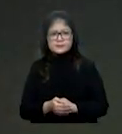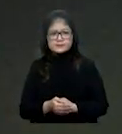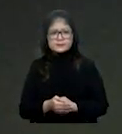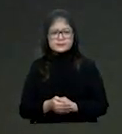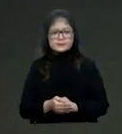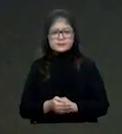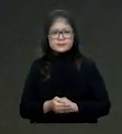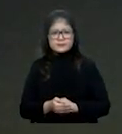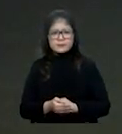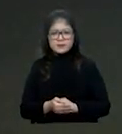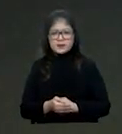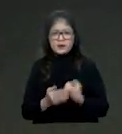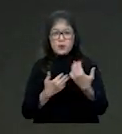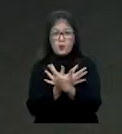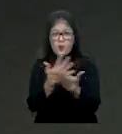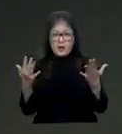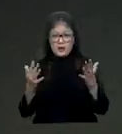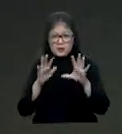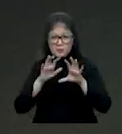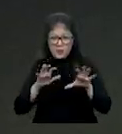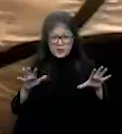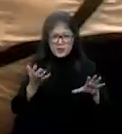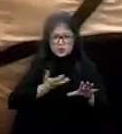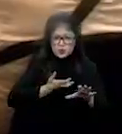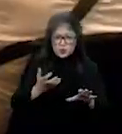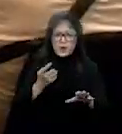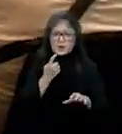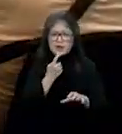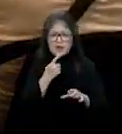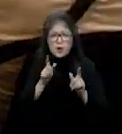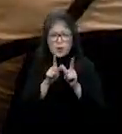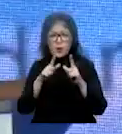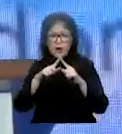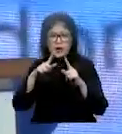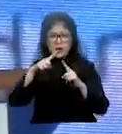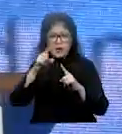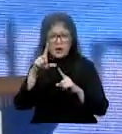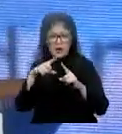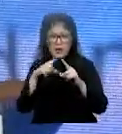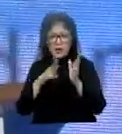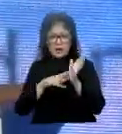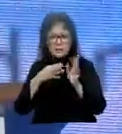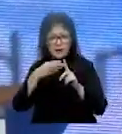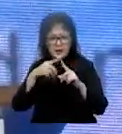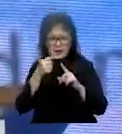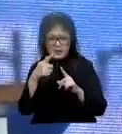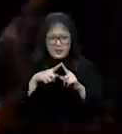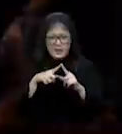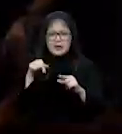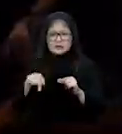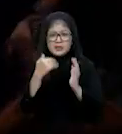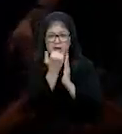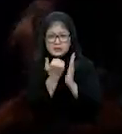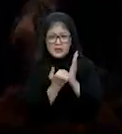Seiring meningkatnya minat masyarakat terhadap usaha berbasis lisensi dan waralaba, Asosiasi Lisensi Indonesia atau ASENSI menggelar Indonesia Licensing